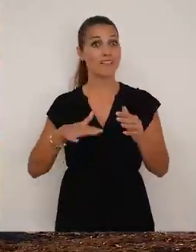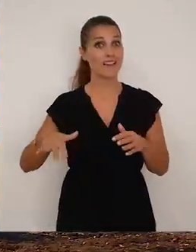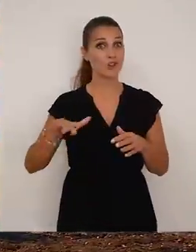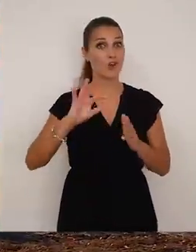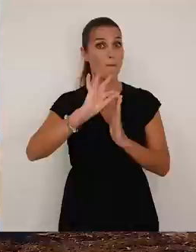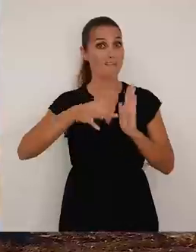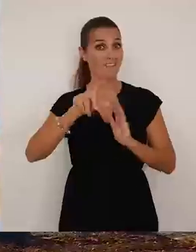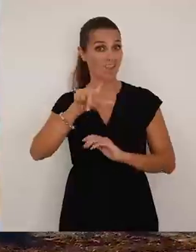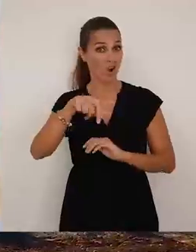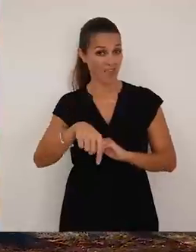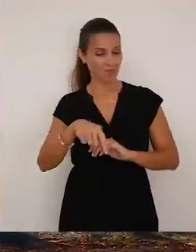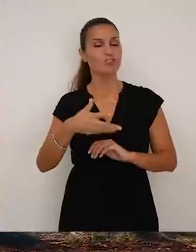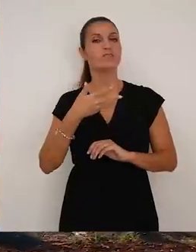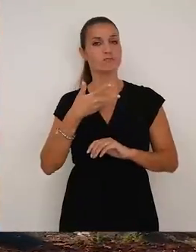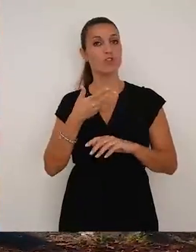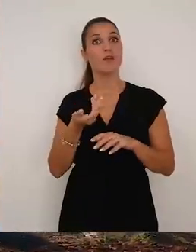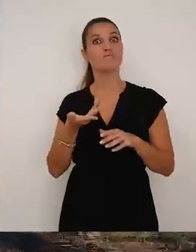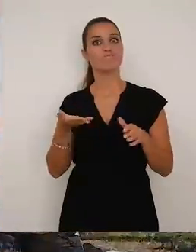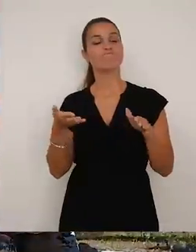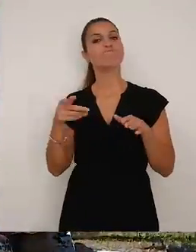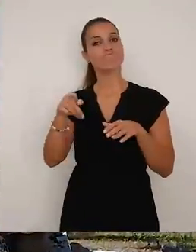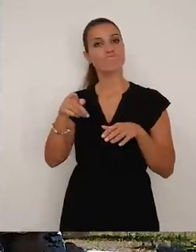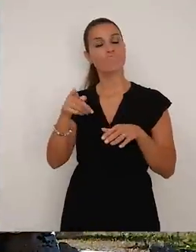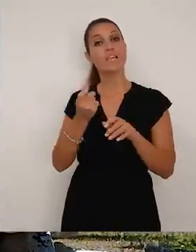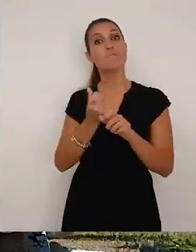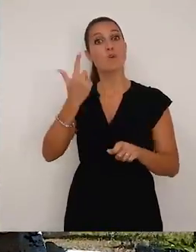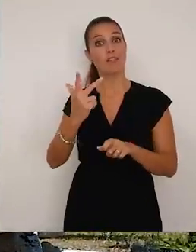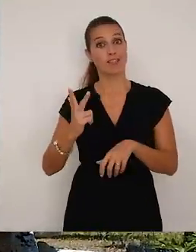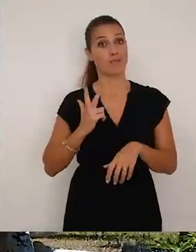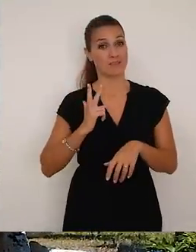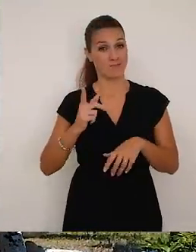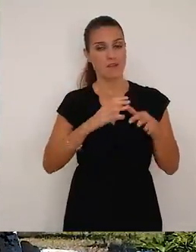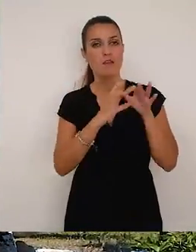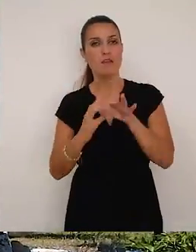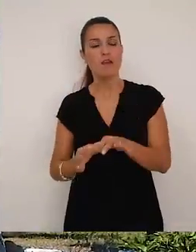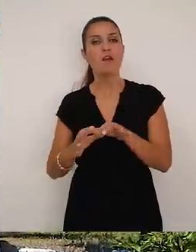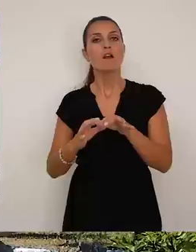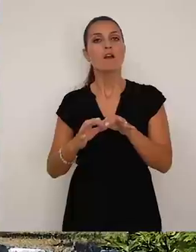Il territorio di Minervino di Lecce custodisce un importante patrimonio afferente alla civiltà